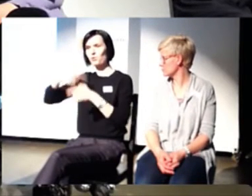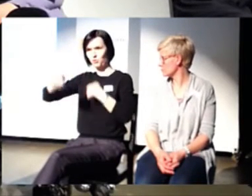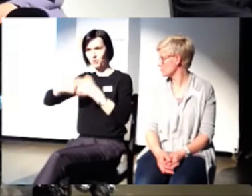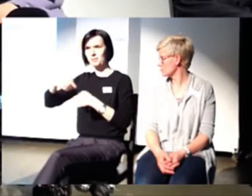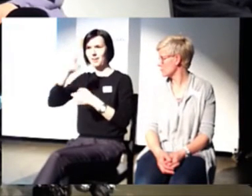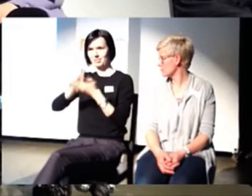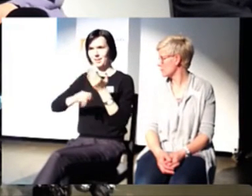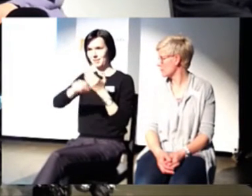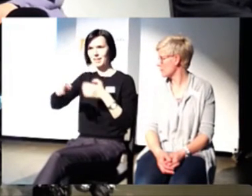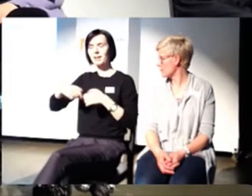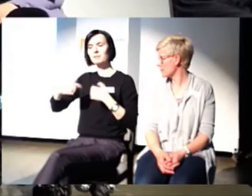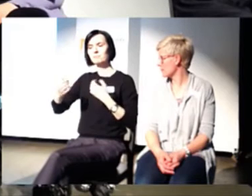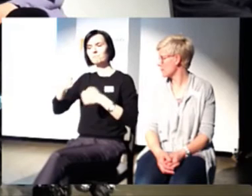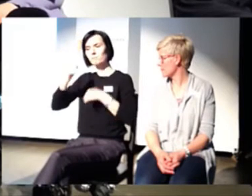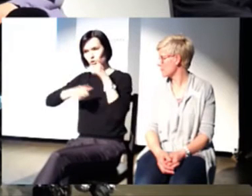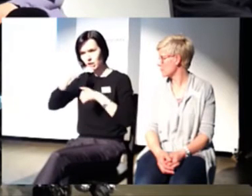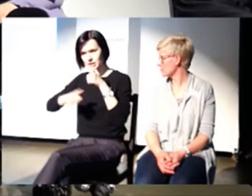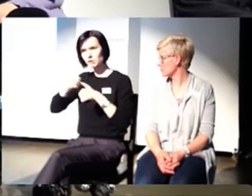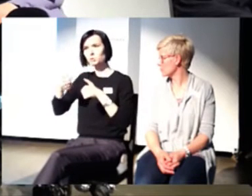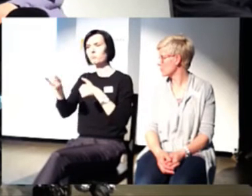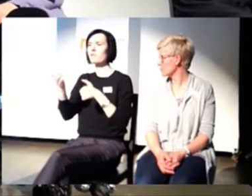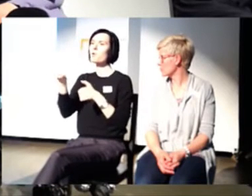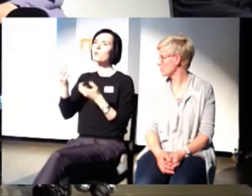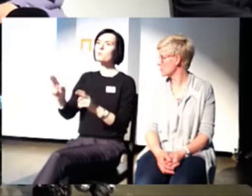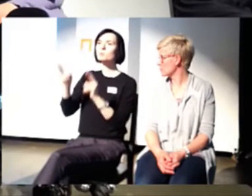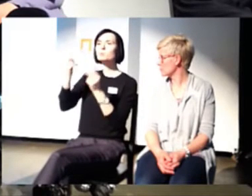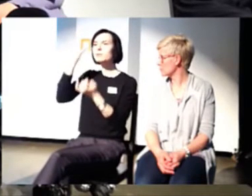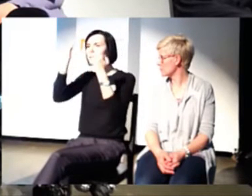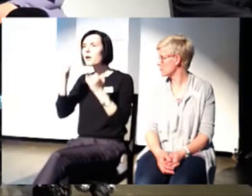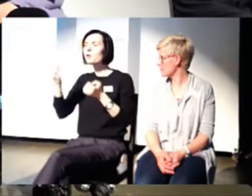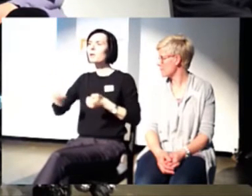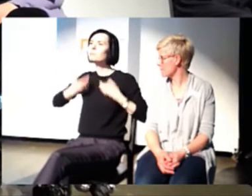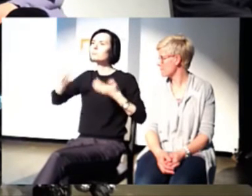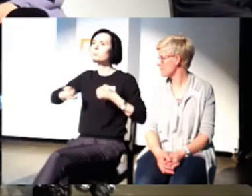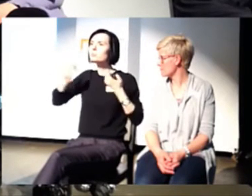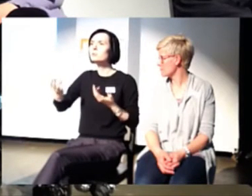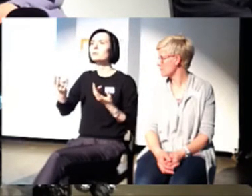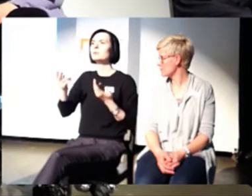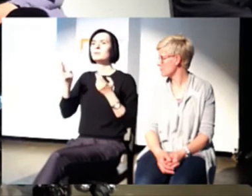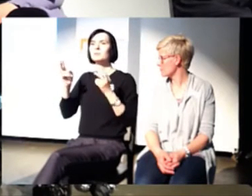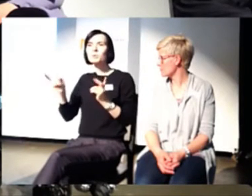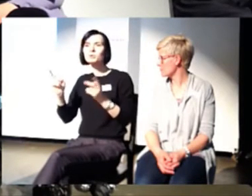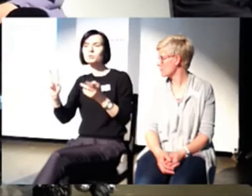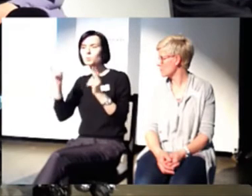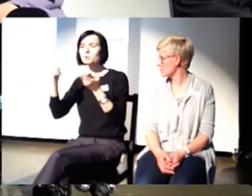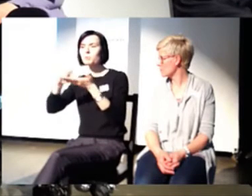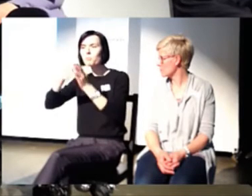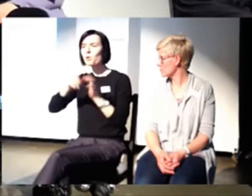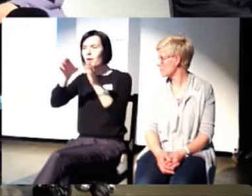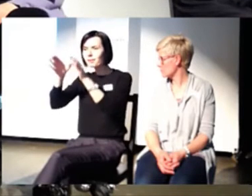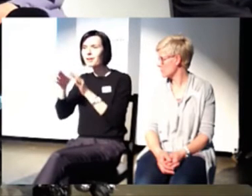uusia ideoita ja jopa lähtevät uudet projektit käyntiin. Meillä on tällä